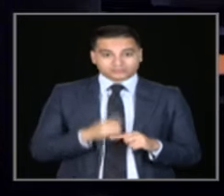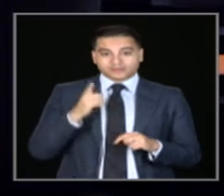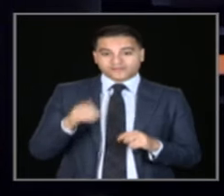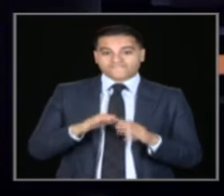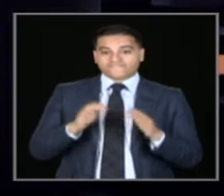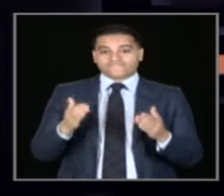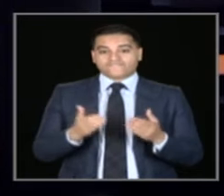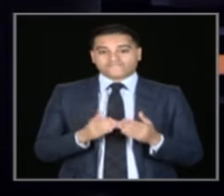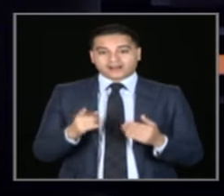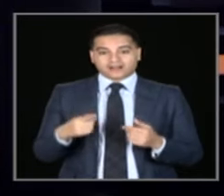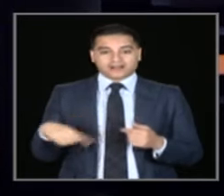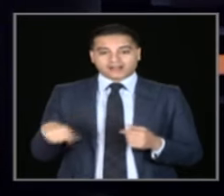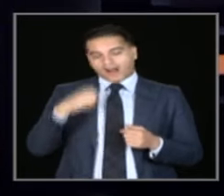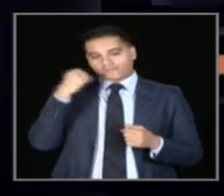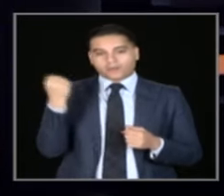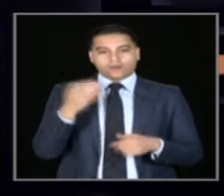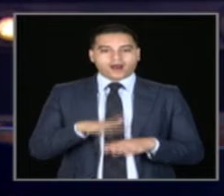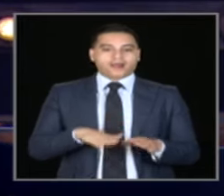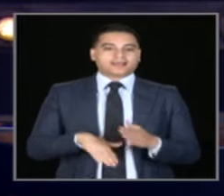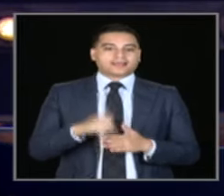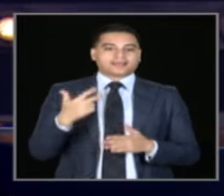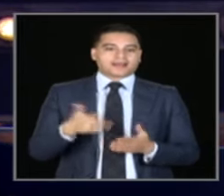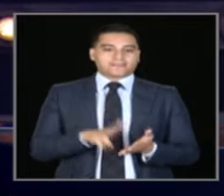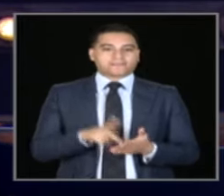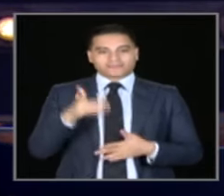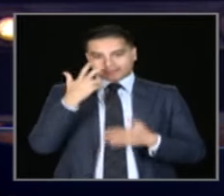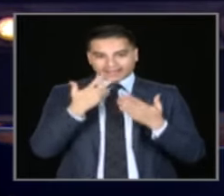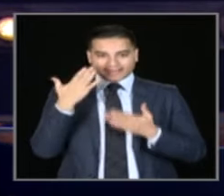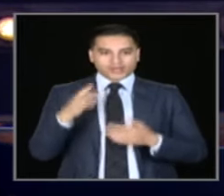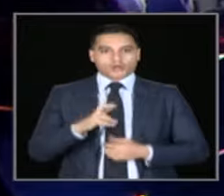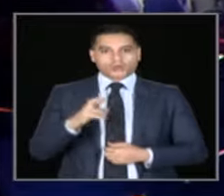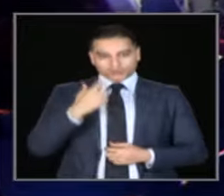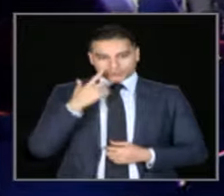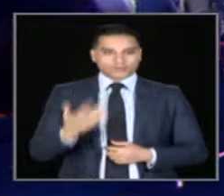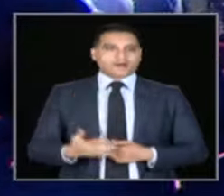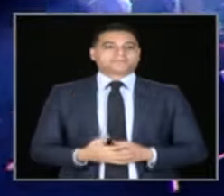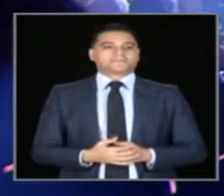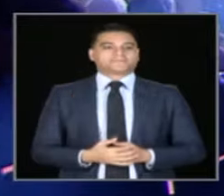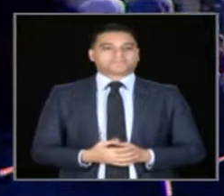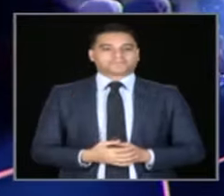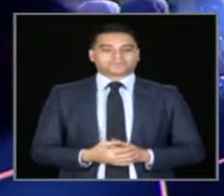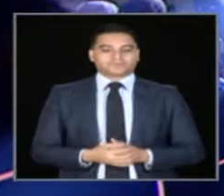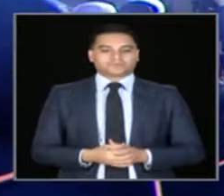فري كوميكس مبروك عليكم الثلاث نقاط. تاريخ والسؤال هو: